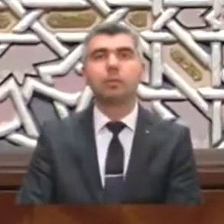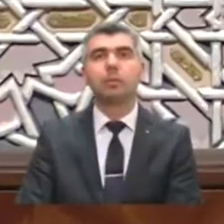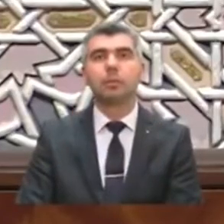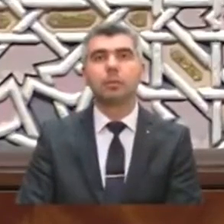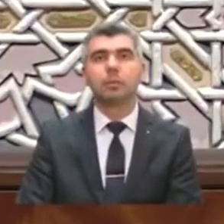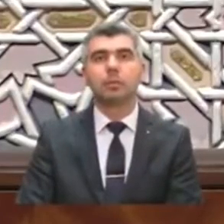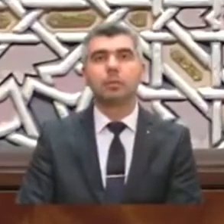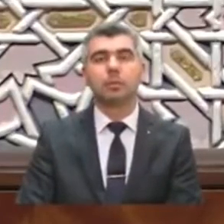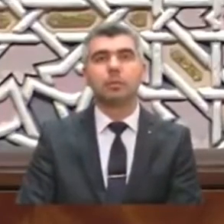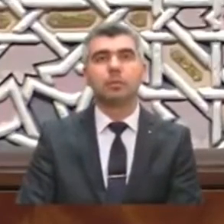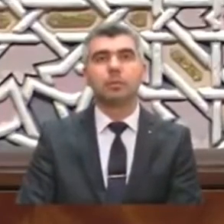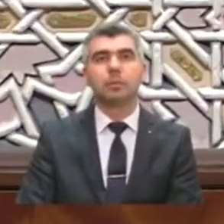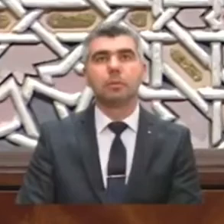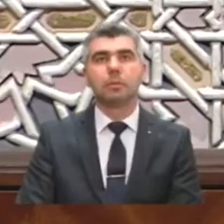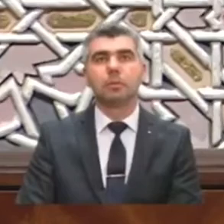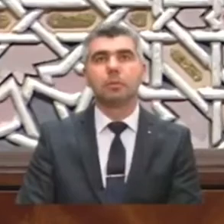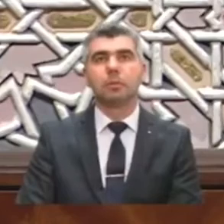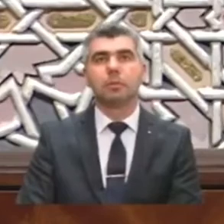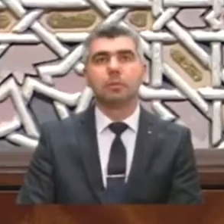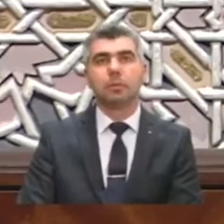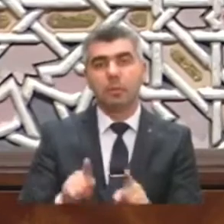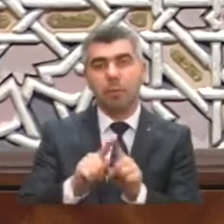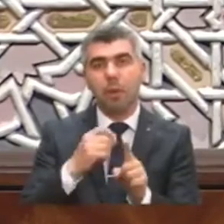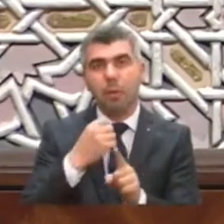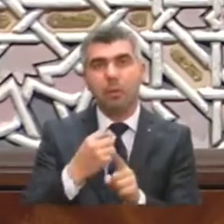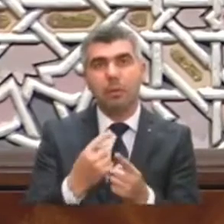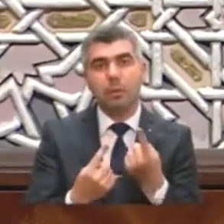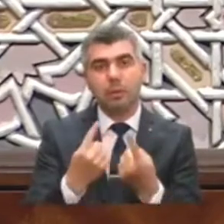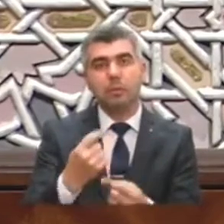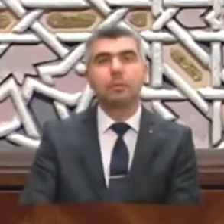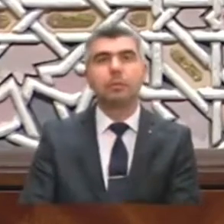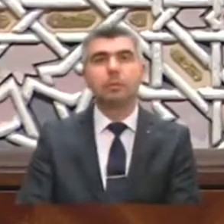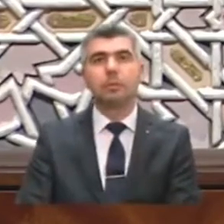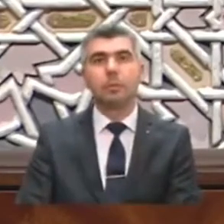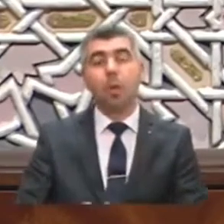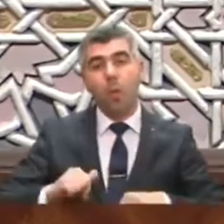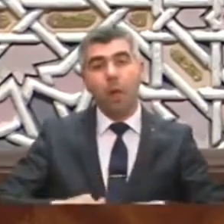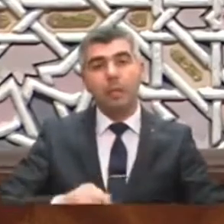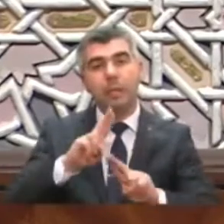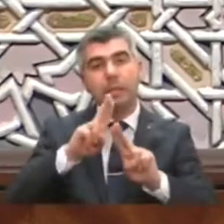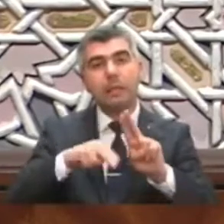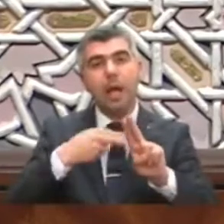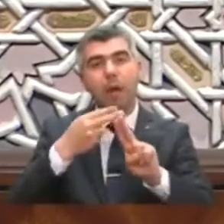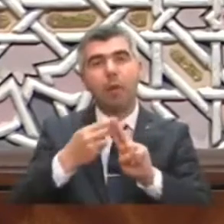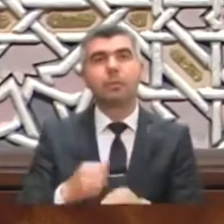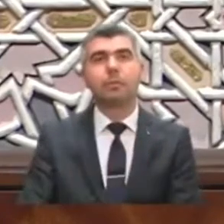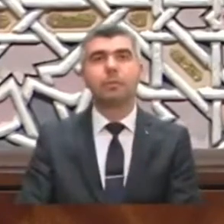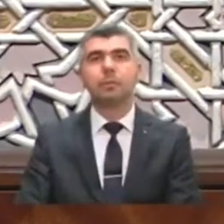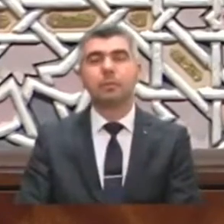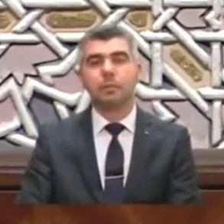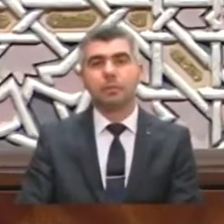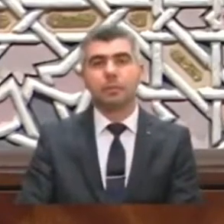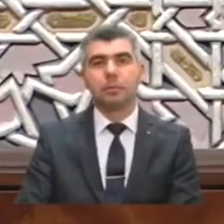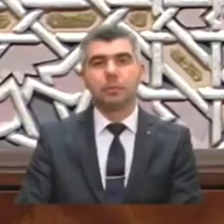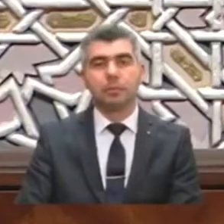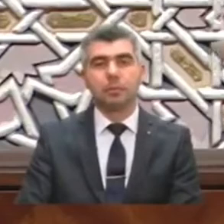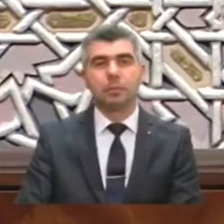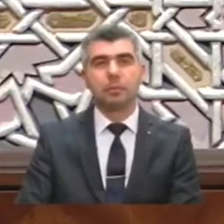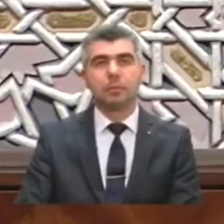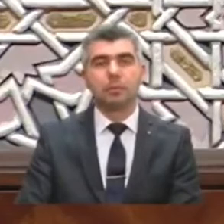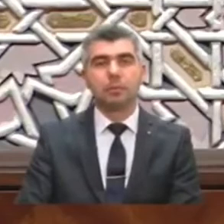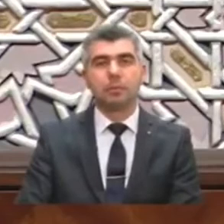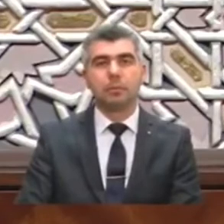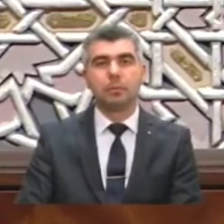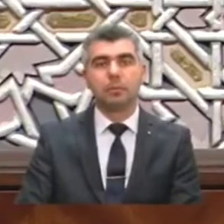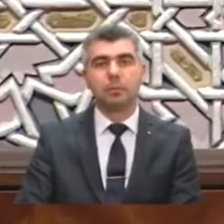شكرا سيدي. اسي سيما وماشي شغلك هاد الشيء. الوزيره كتجاوب وطارح، مالك انت ومالك انت؟ اش هاد